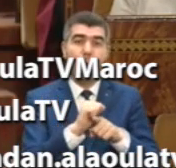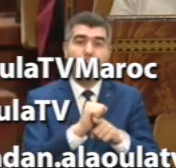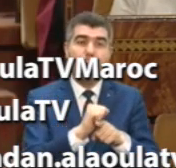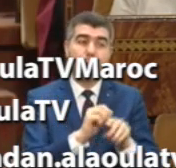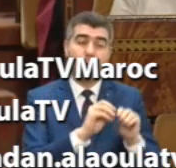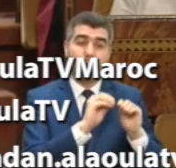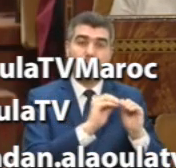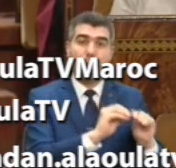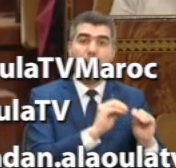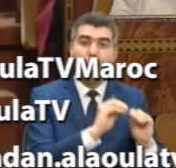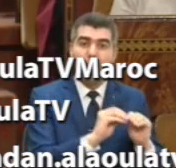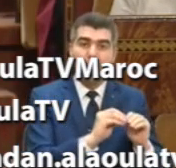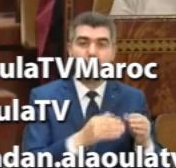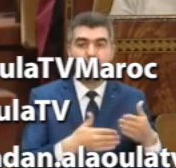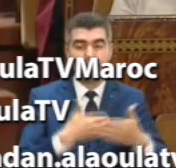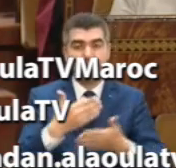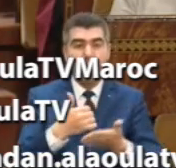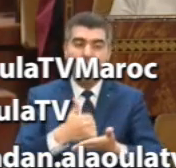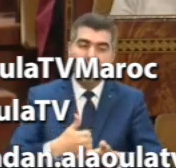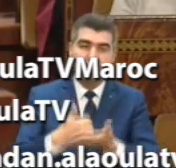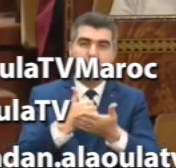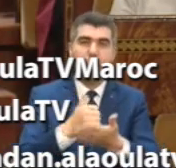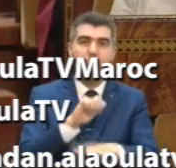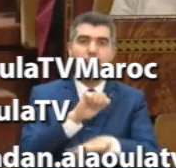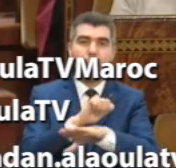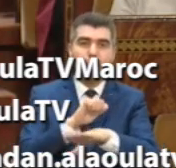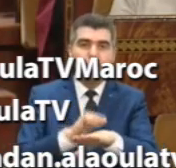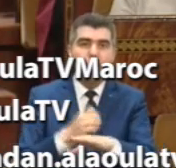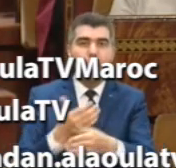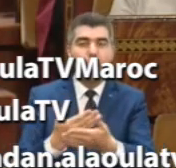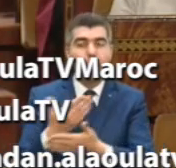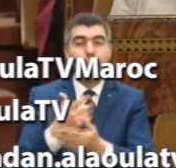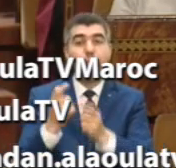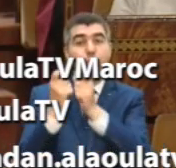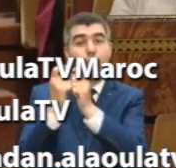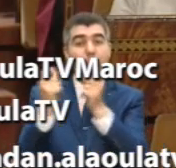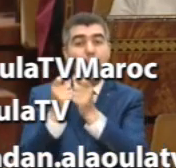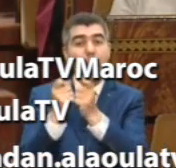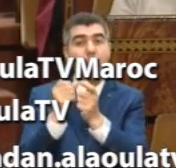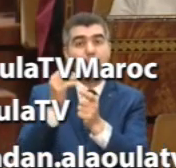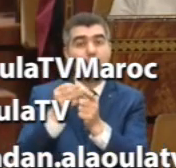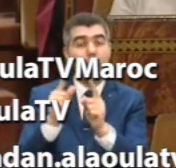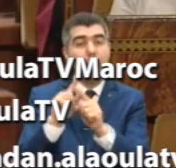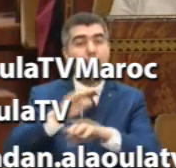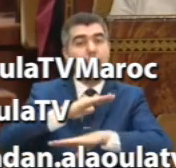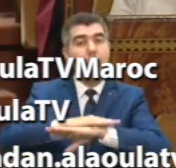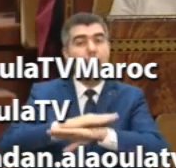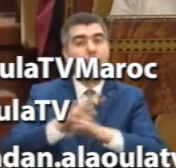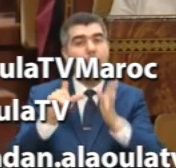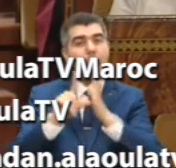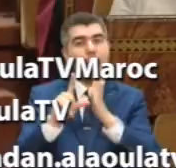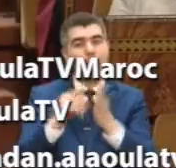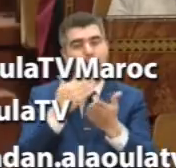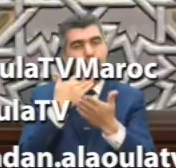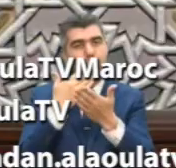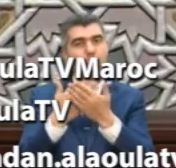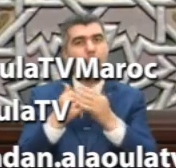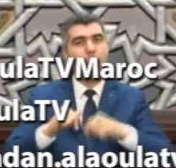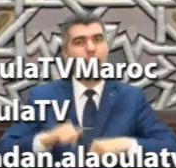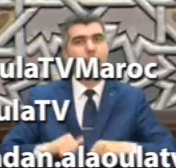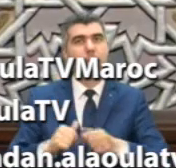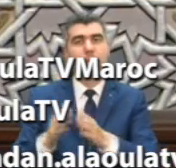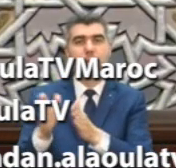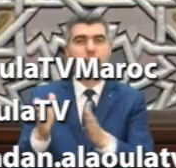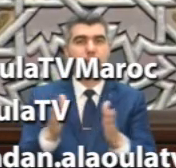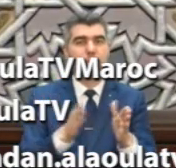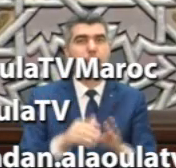لا بد من الاهتمام بها، ولا بد أيضا من إلزام الشركات بالالتزام بدفاتر التحملات. وشكرا سيد الوزير.